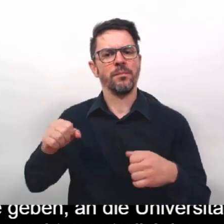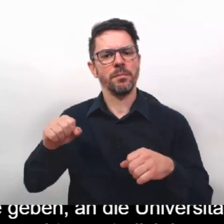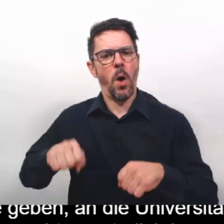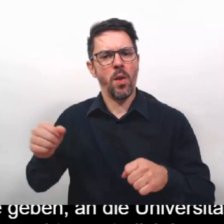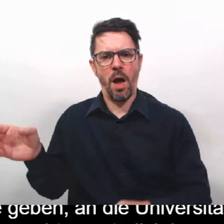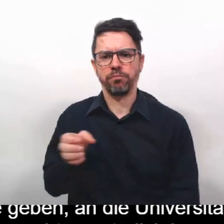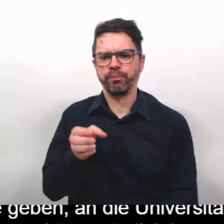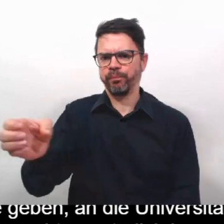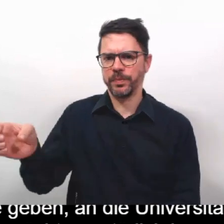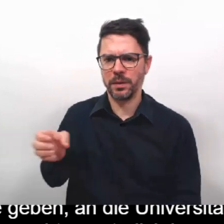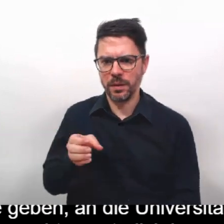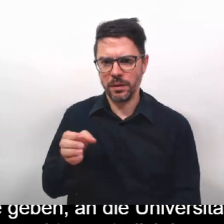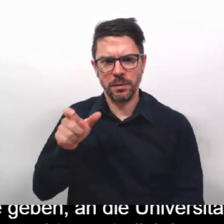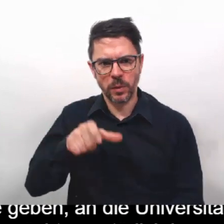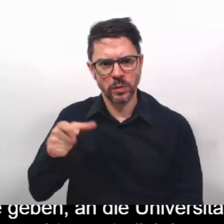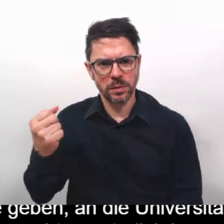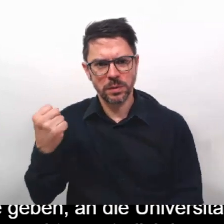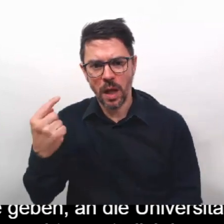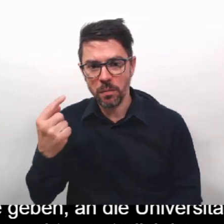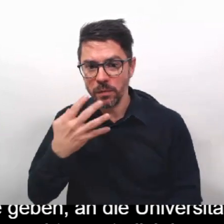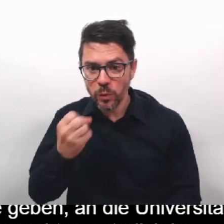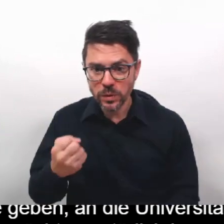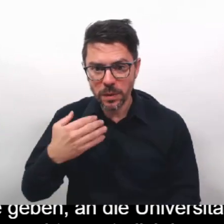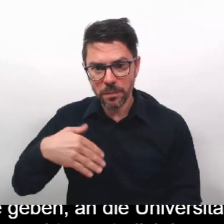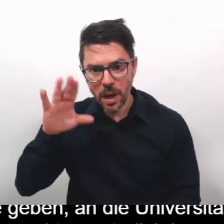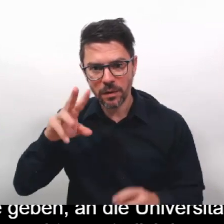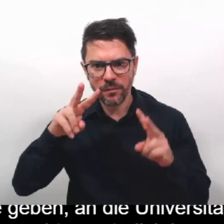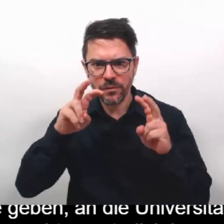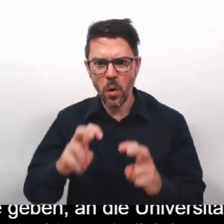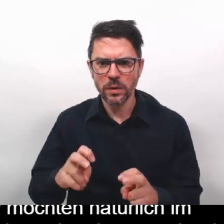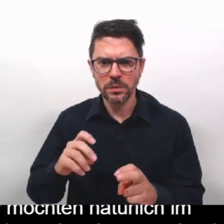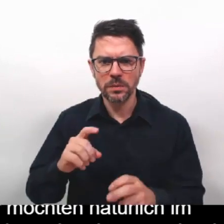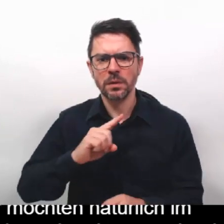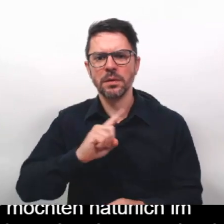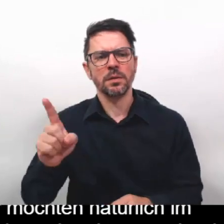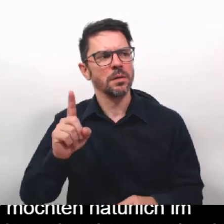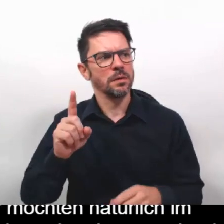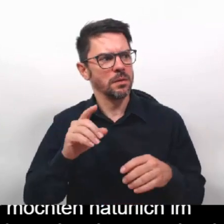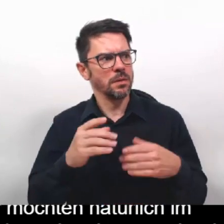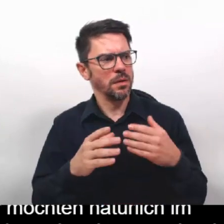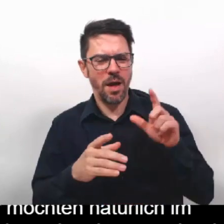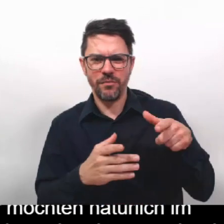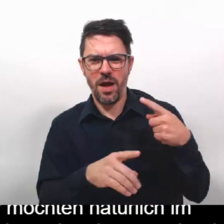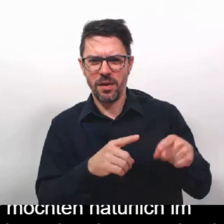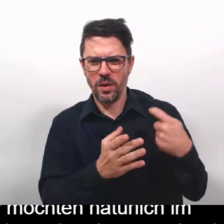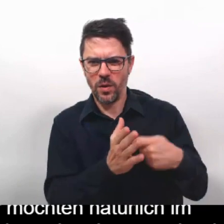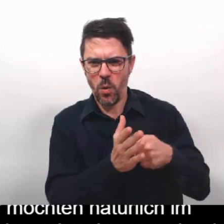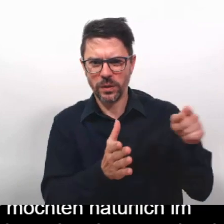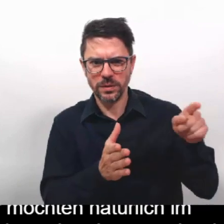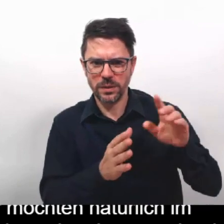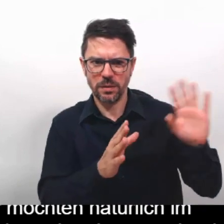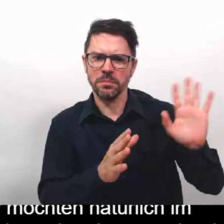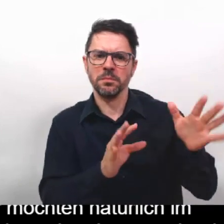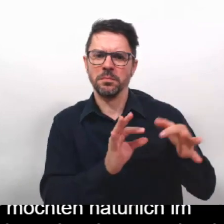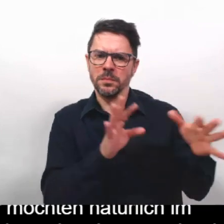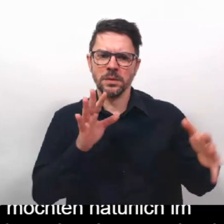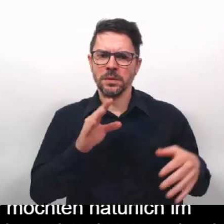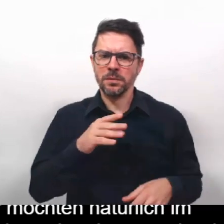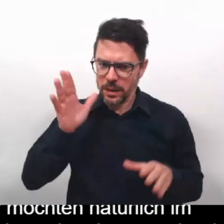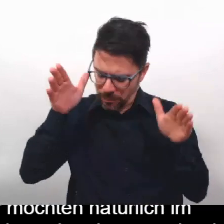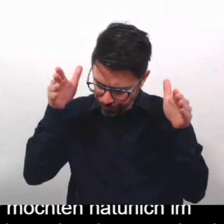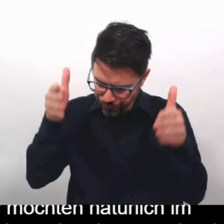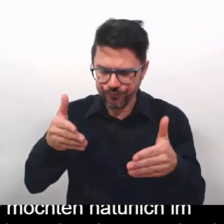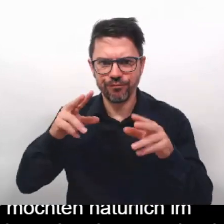Berufungsrecht geht. Das war eine große, dringende Bitte für die aller Anwesenden hier, dass wir hier die Zeiten für Berufungen deutlich reduzieren. Wir